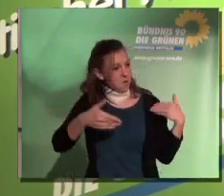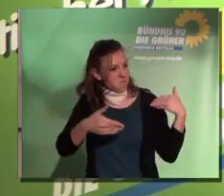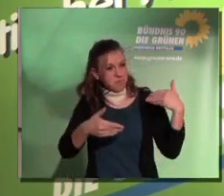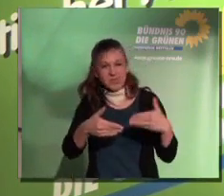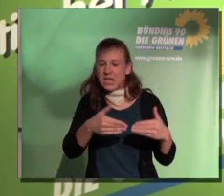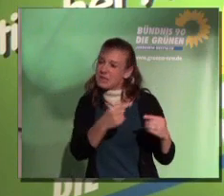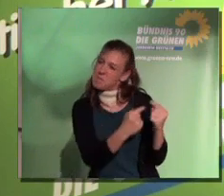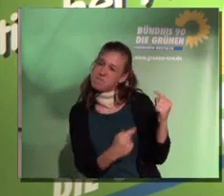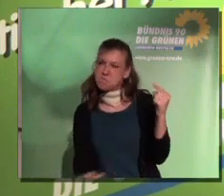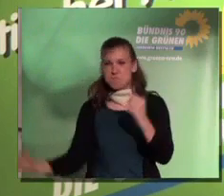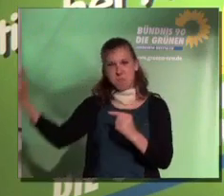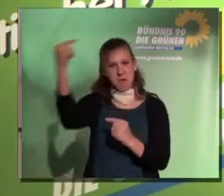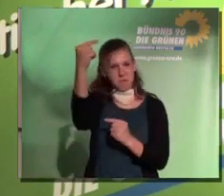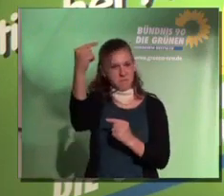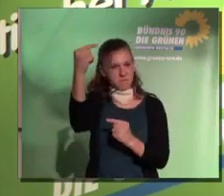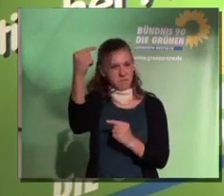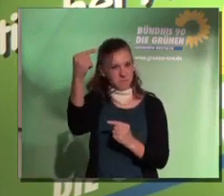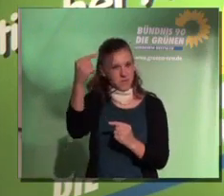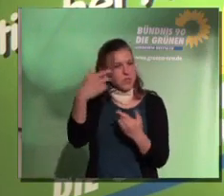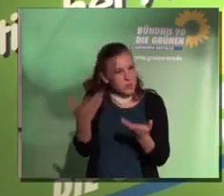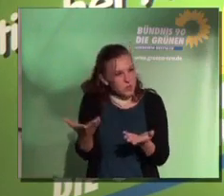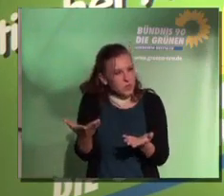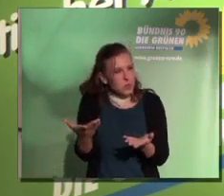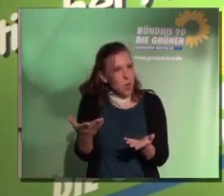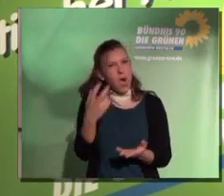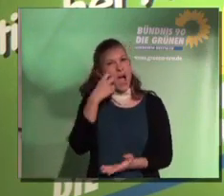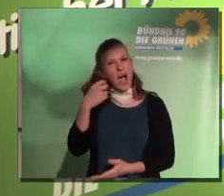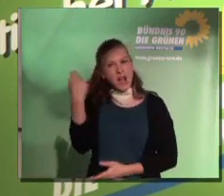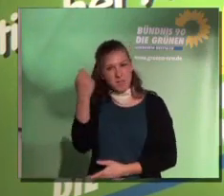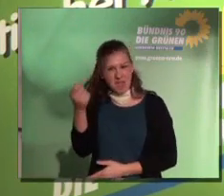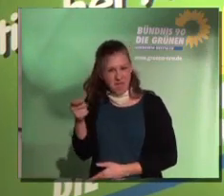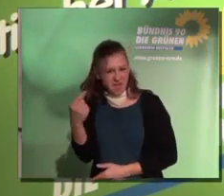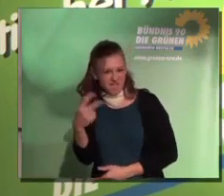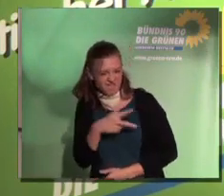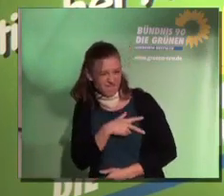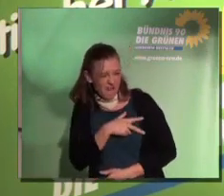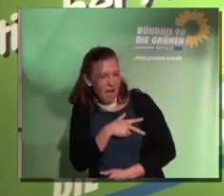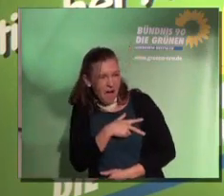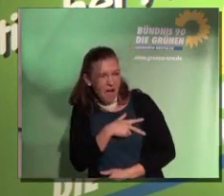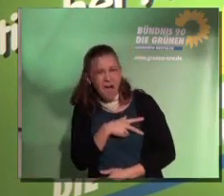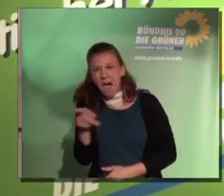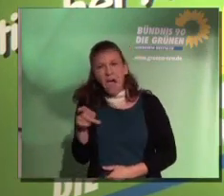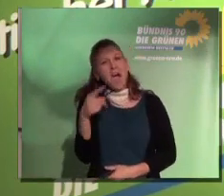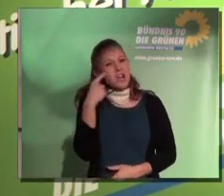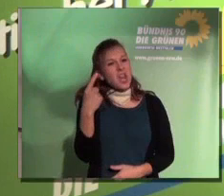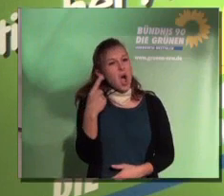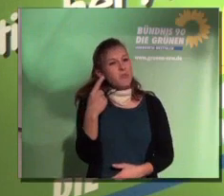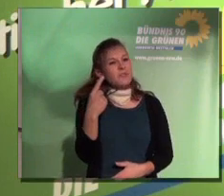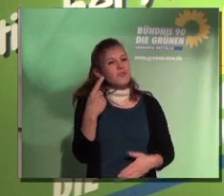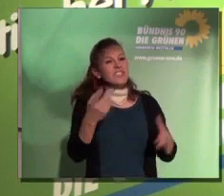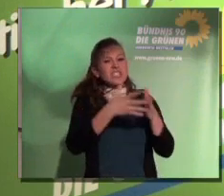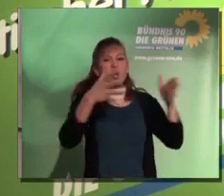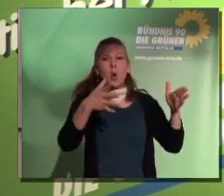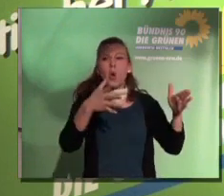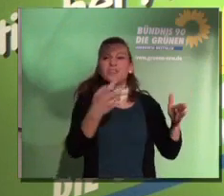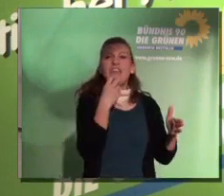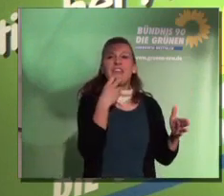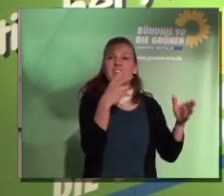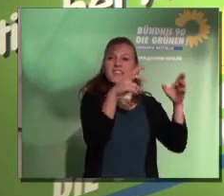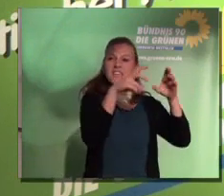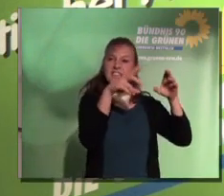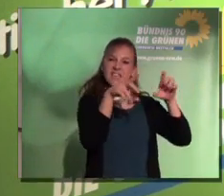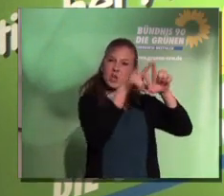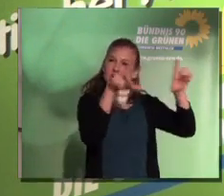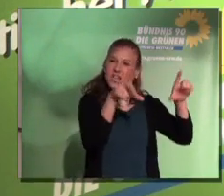nach oben gestiegen. Das heißt, glaubt Altmaier wirklich, dass er das Gewinnstreben der großen Energiekonzerne bremsen